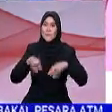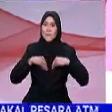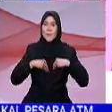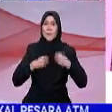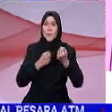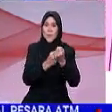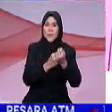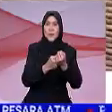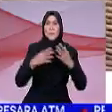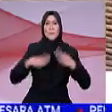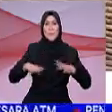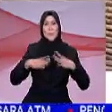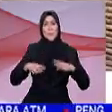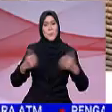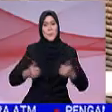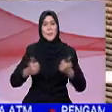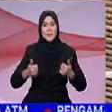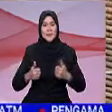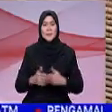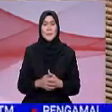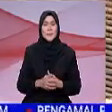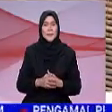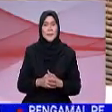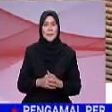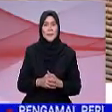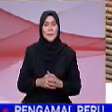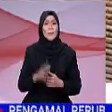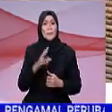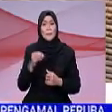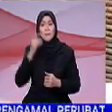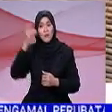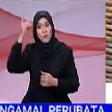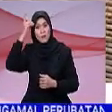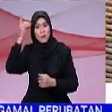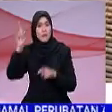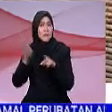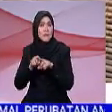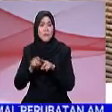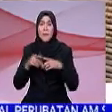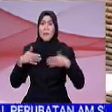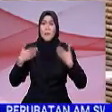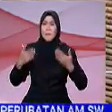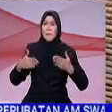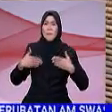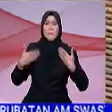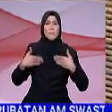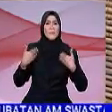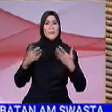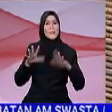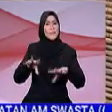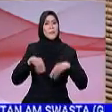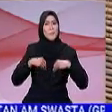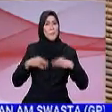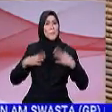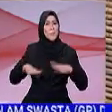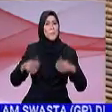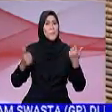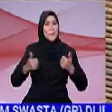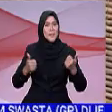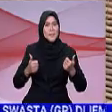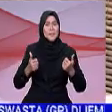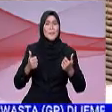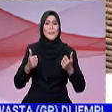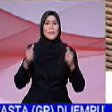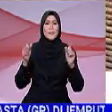baju raya. Bukan sekadar budak ya, dengan kita pun kita berasa gembira sekali sebab kita dapat buat